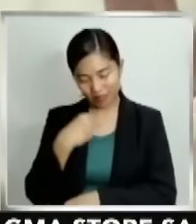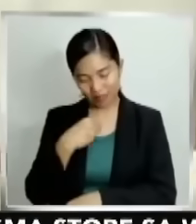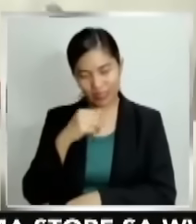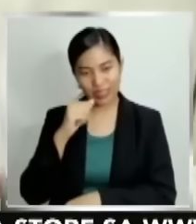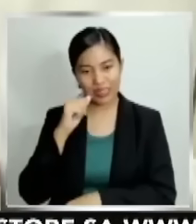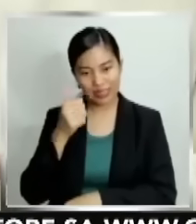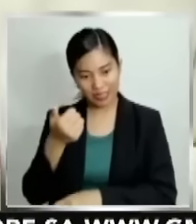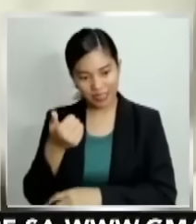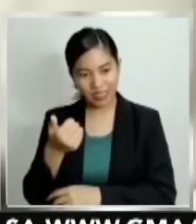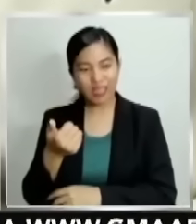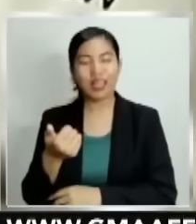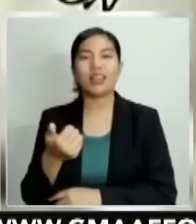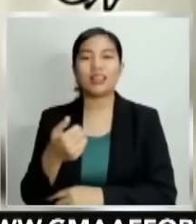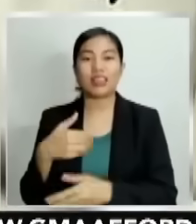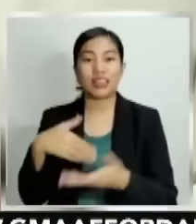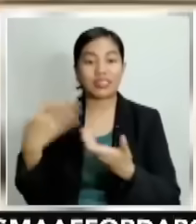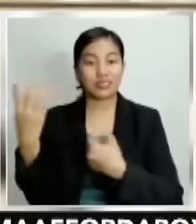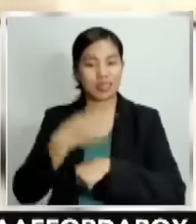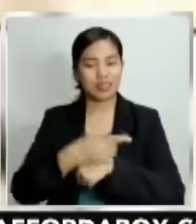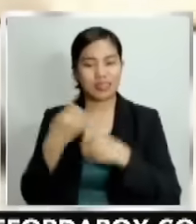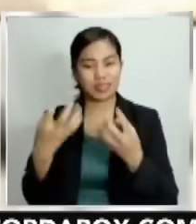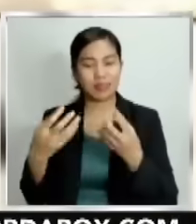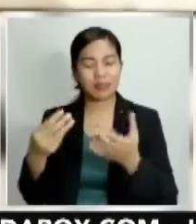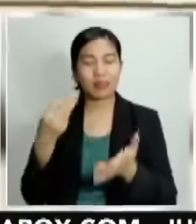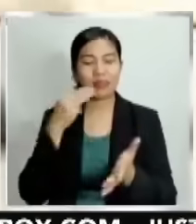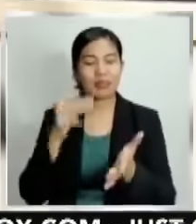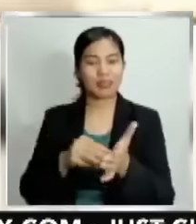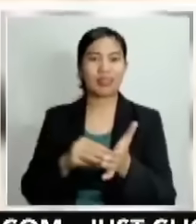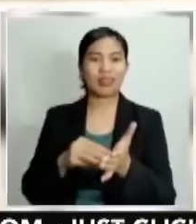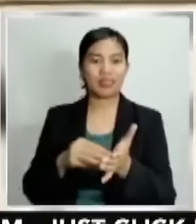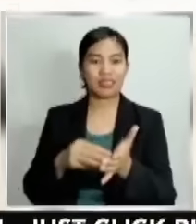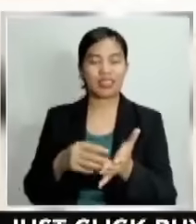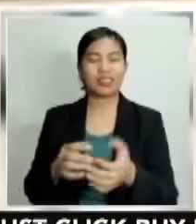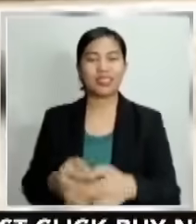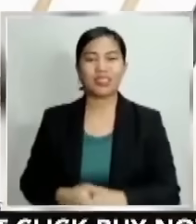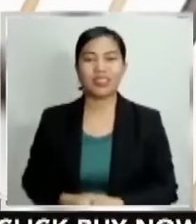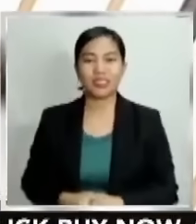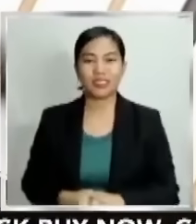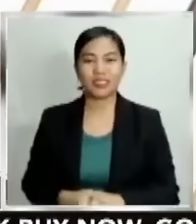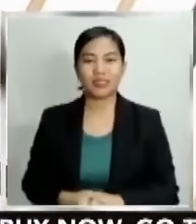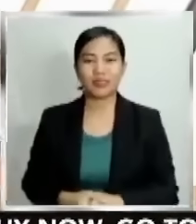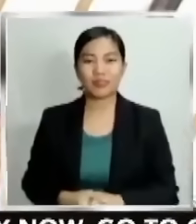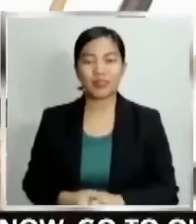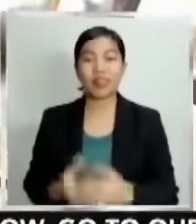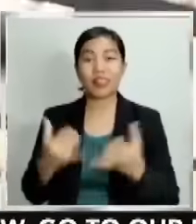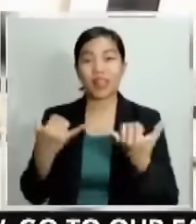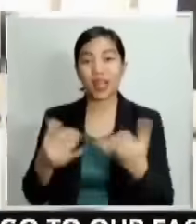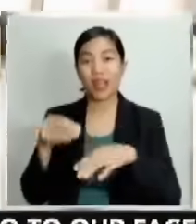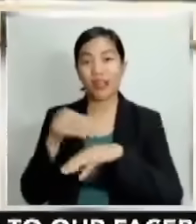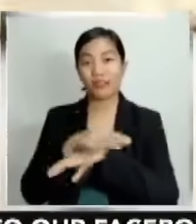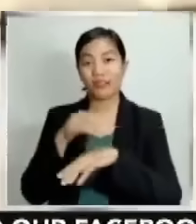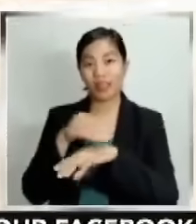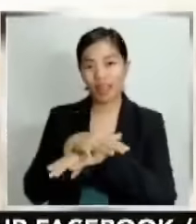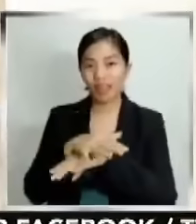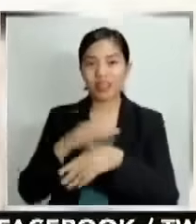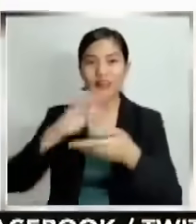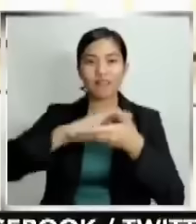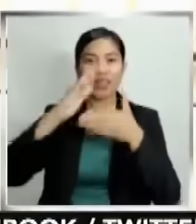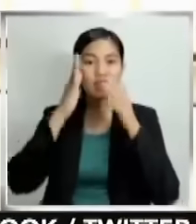message tsaka miss call. Parang sabi ko, ano nangyari? Payo naman niyan sa mga content creators and dancers, laging